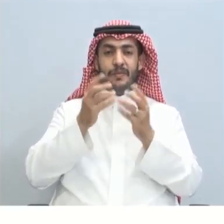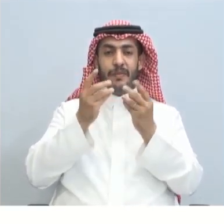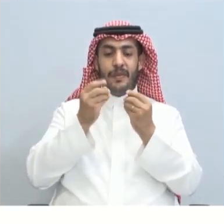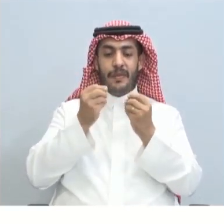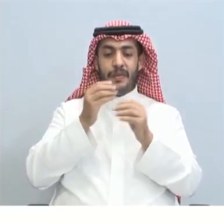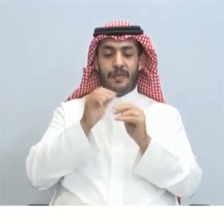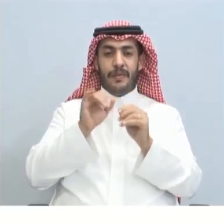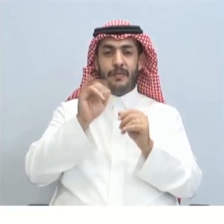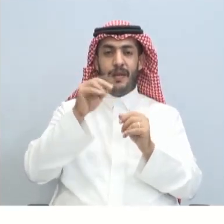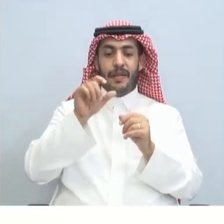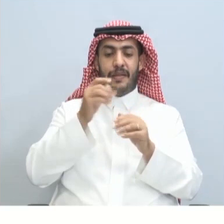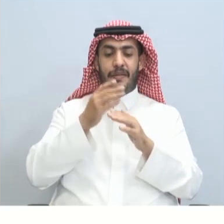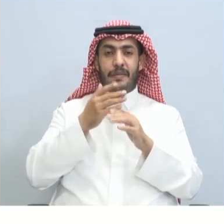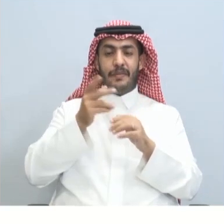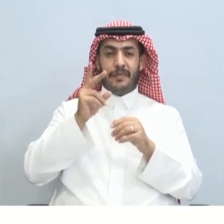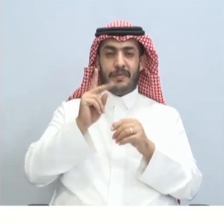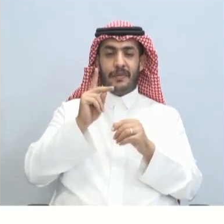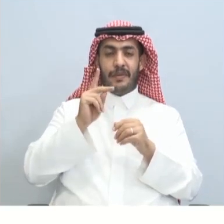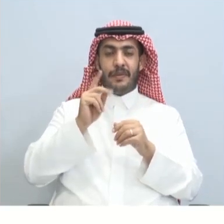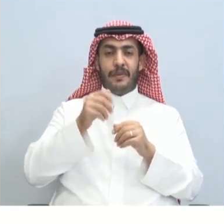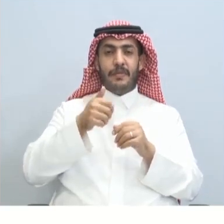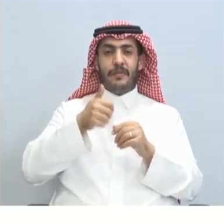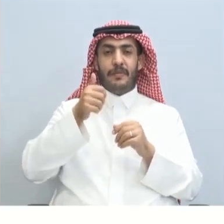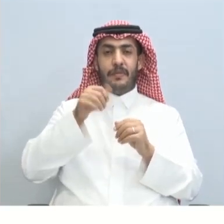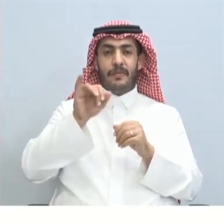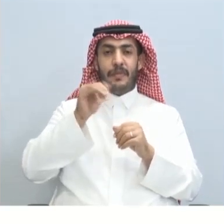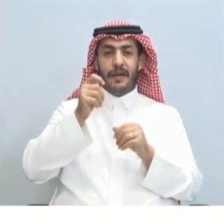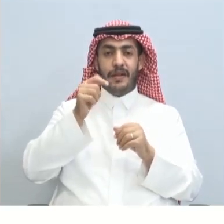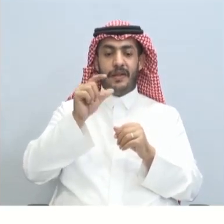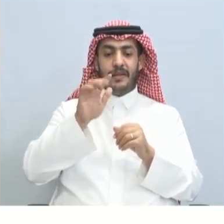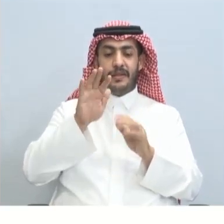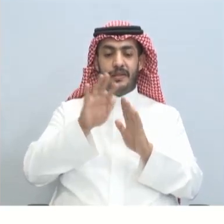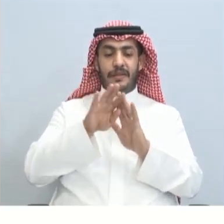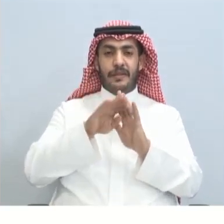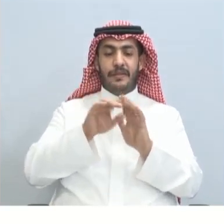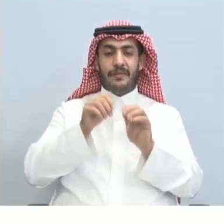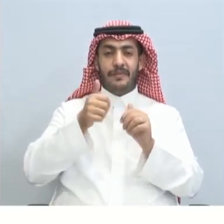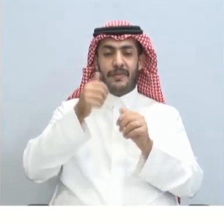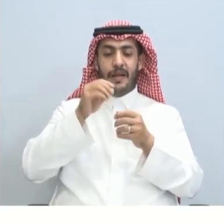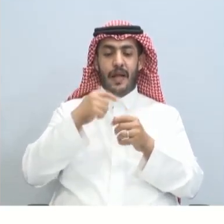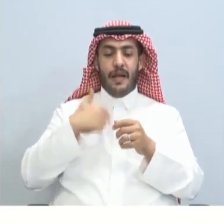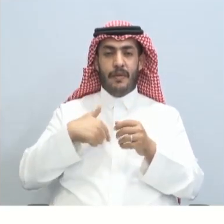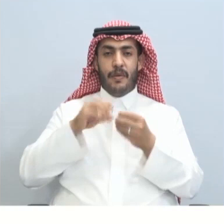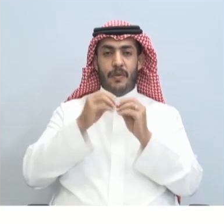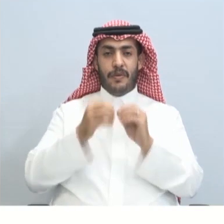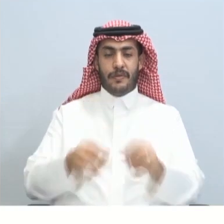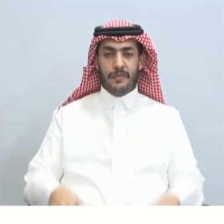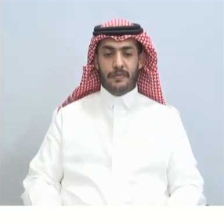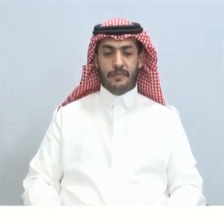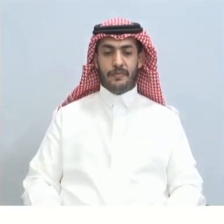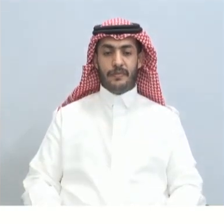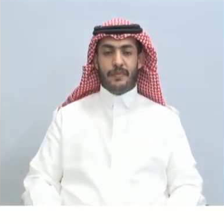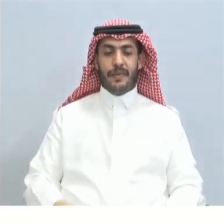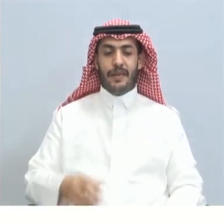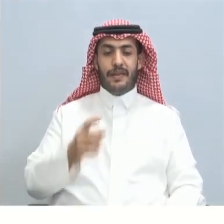مسحوق المعدن وذكرنا بانه يكون مخدش المعادن اللافلزيه في العاده ابيض اللون اما